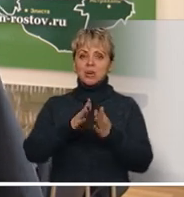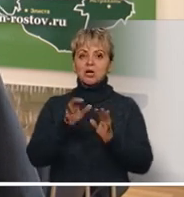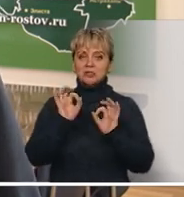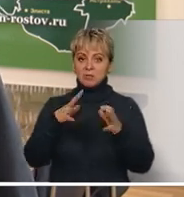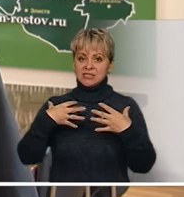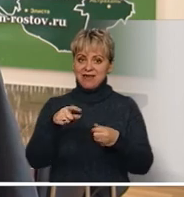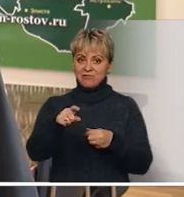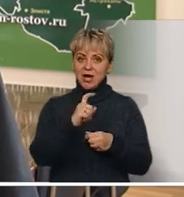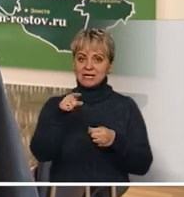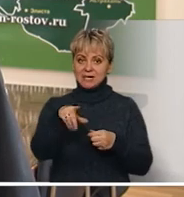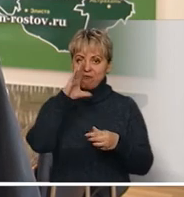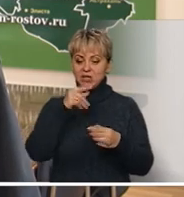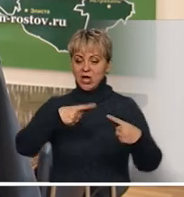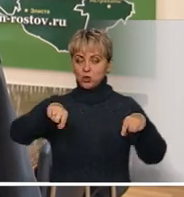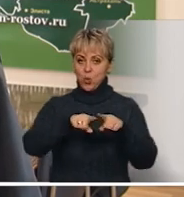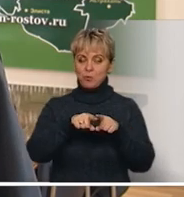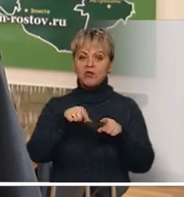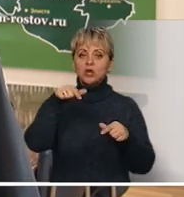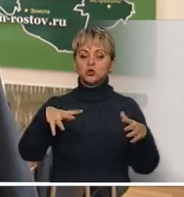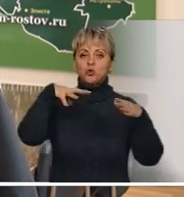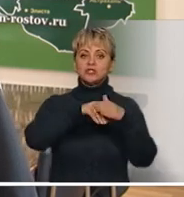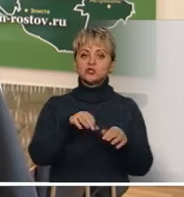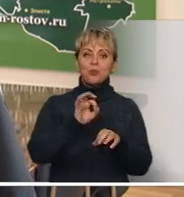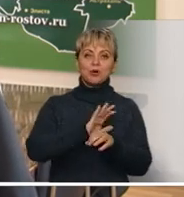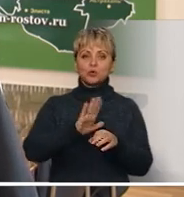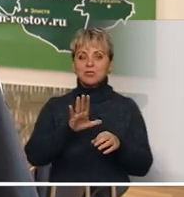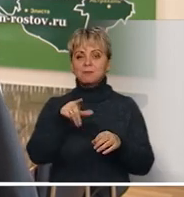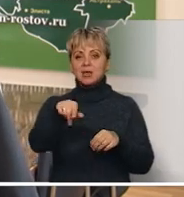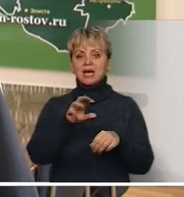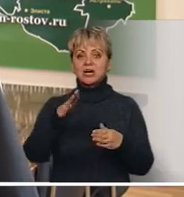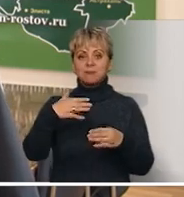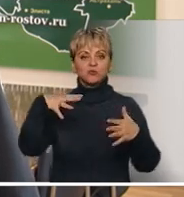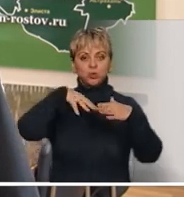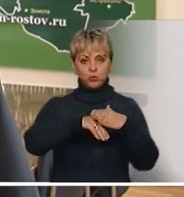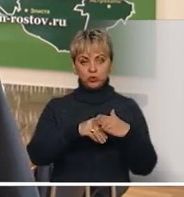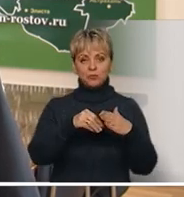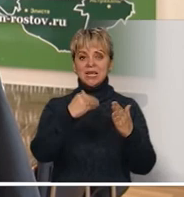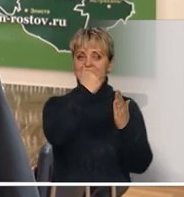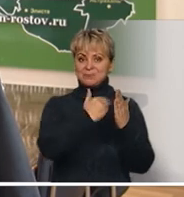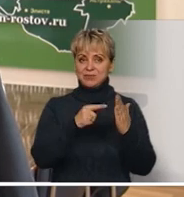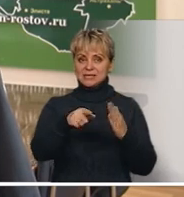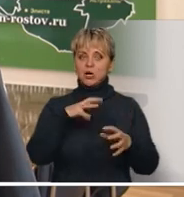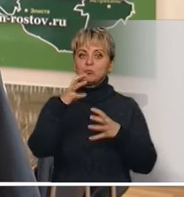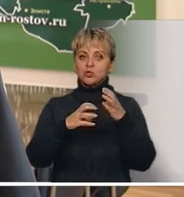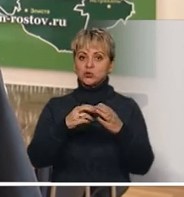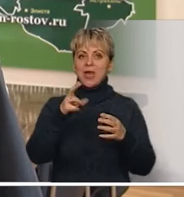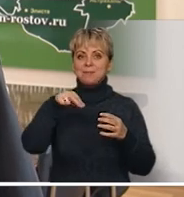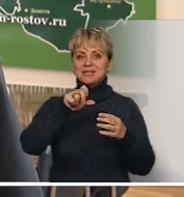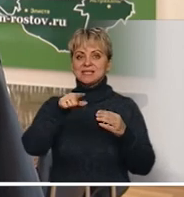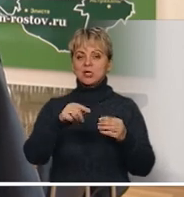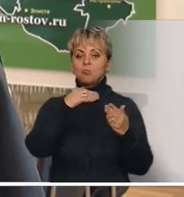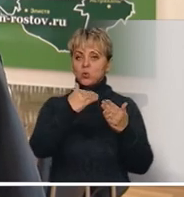эпизодическое благополучие рыбохозяйственных водоемов, в том числе по болезням рыб, включенных в список